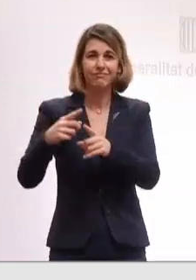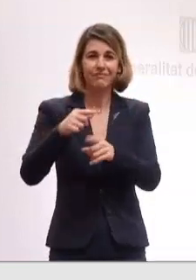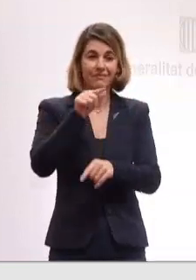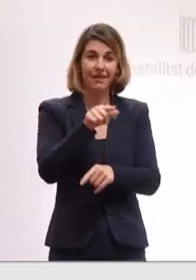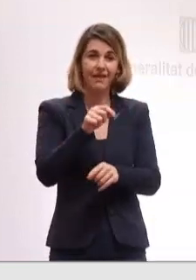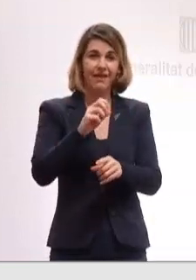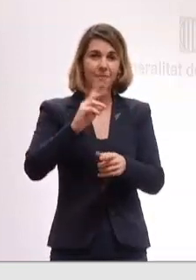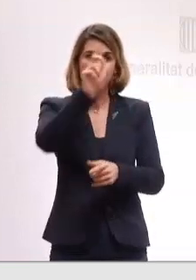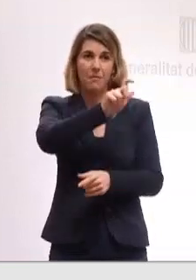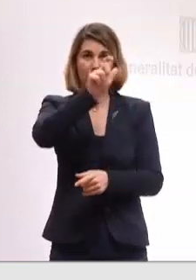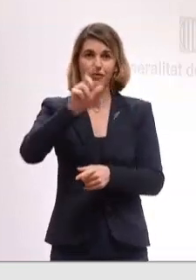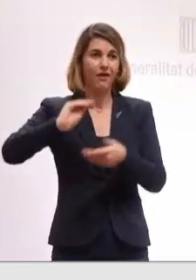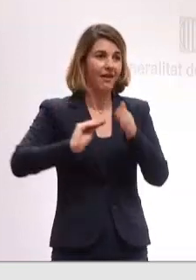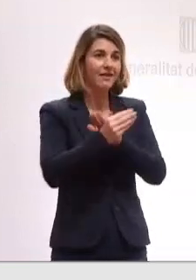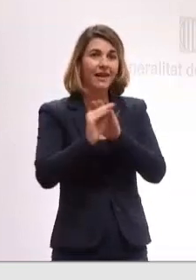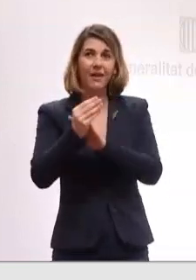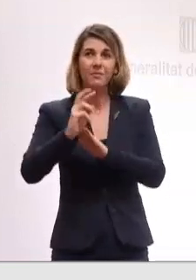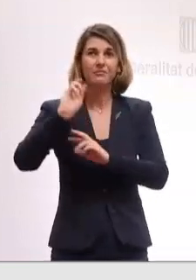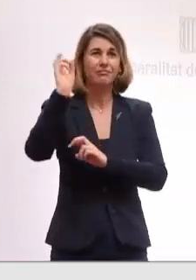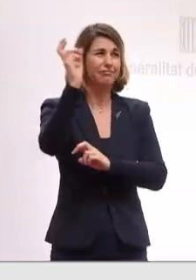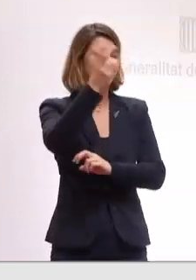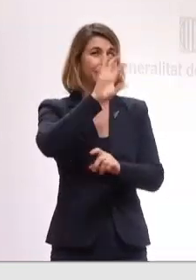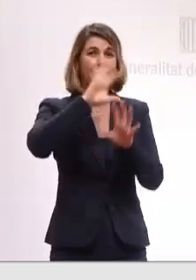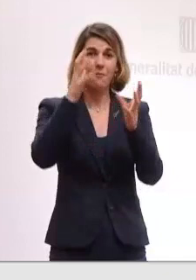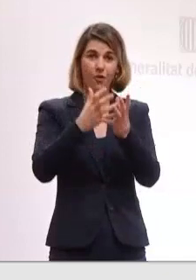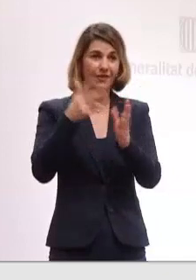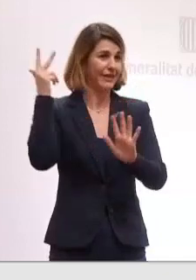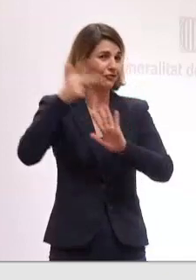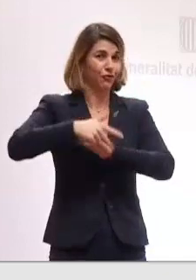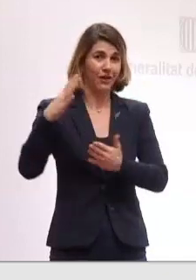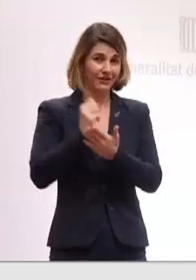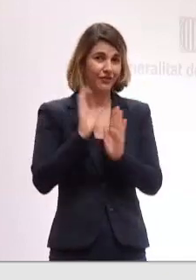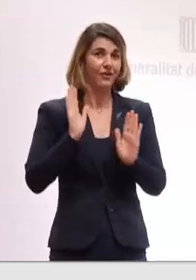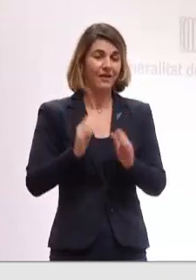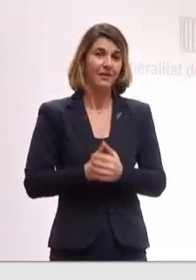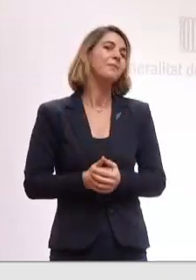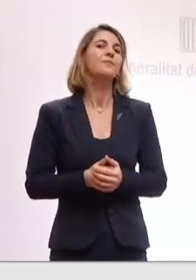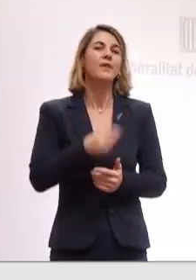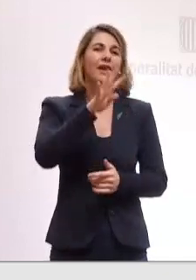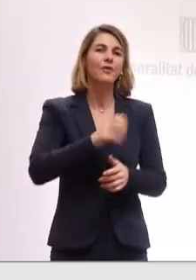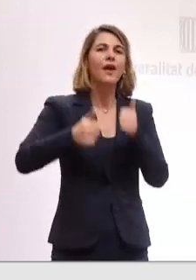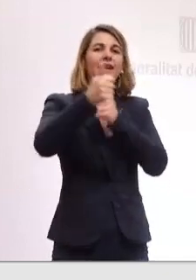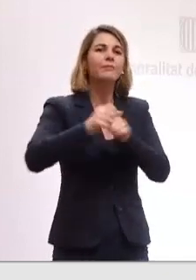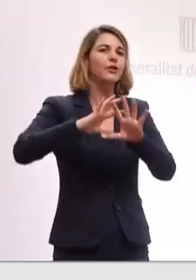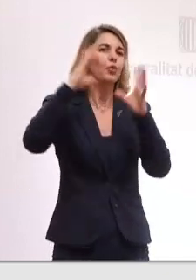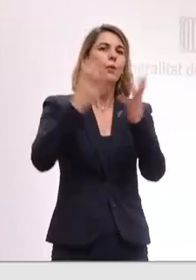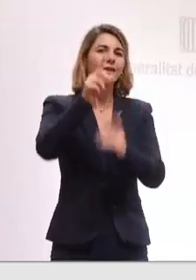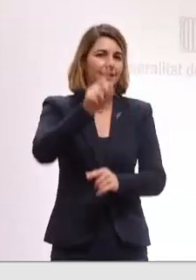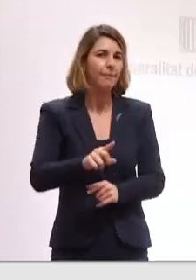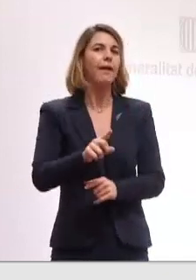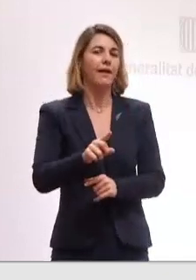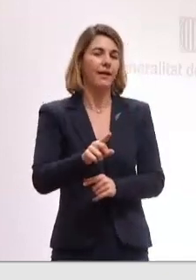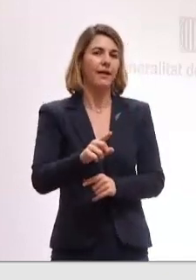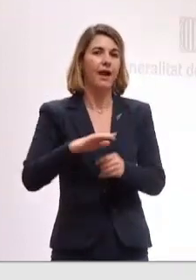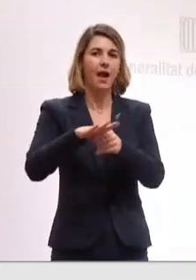en orígens de tota la seva història, una Catalunya que afronta també reptes globals en